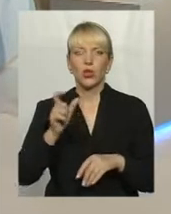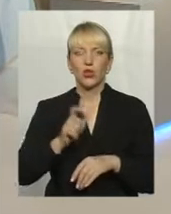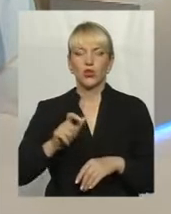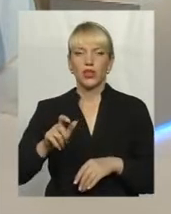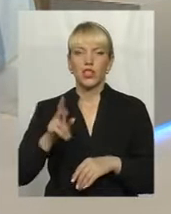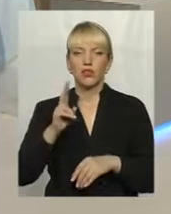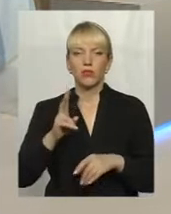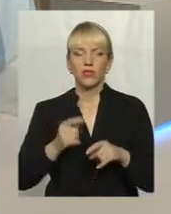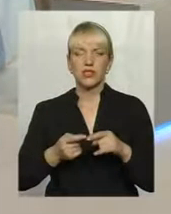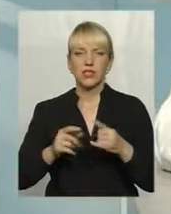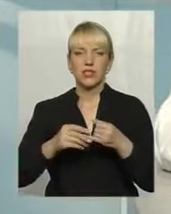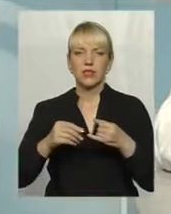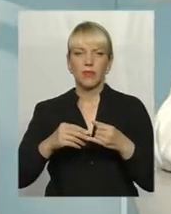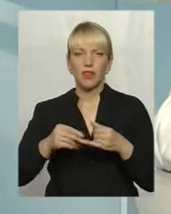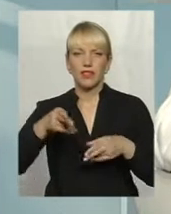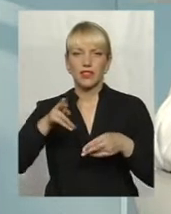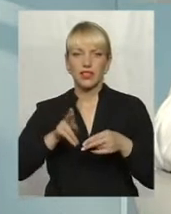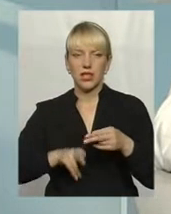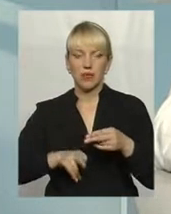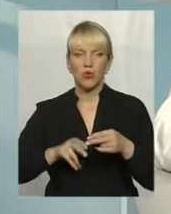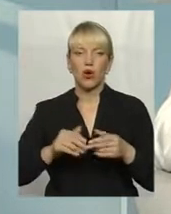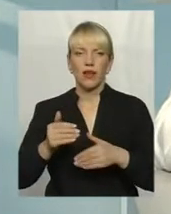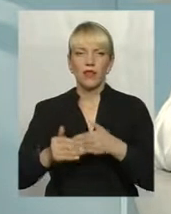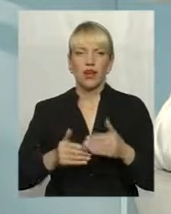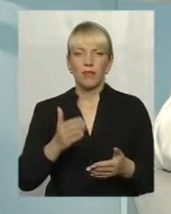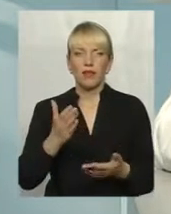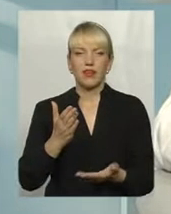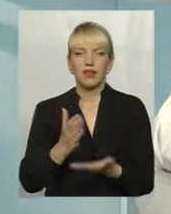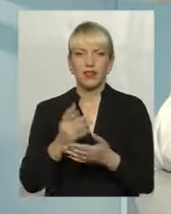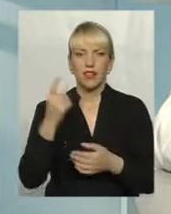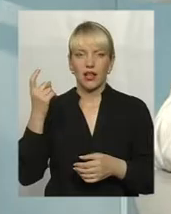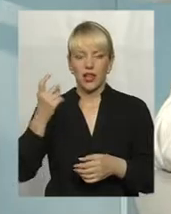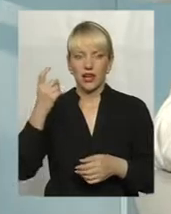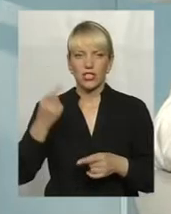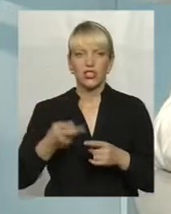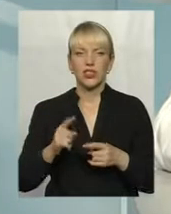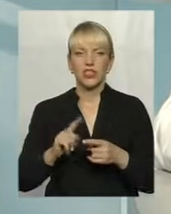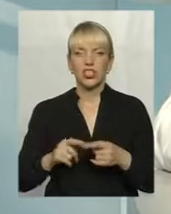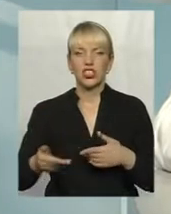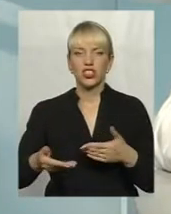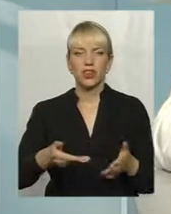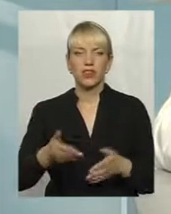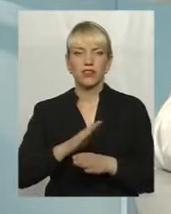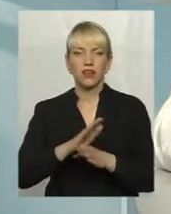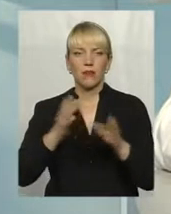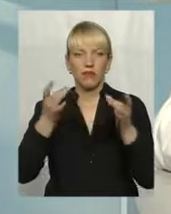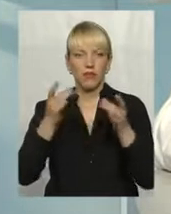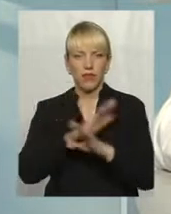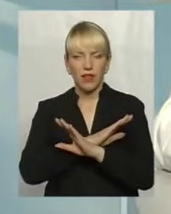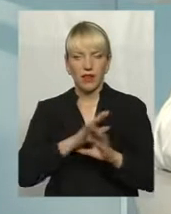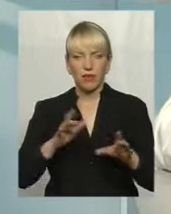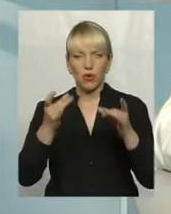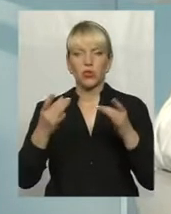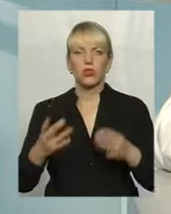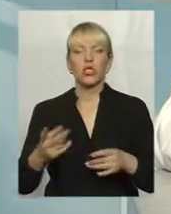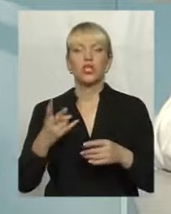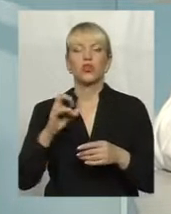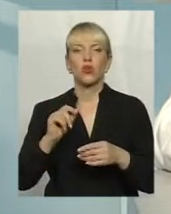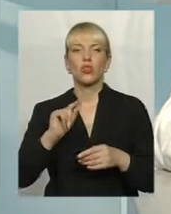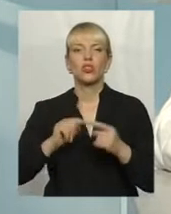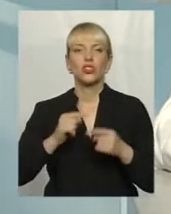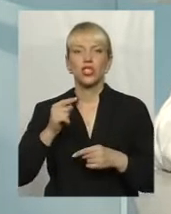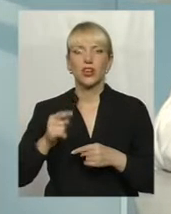у кінцевому етапі і належить. Тому це шлях непростий, але через такий розумний